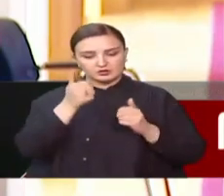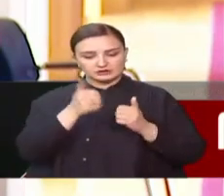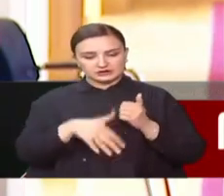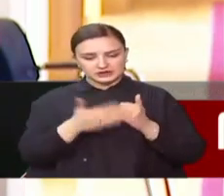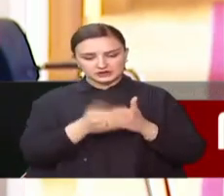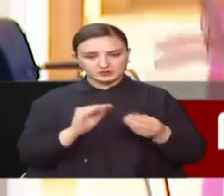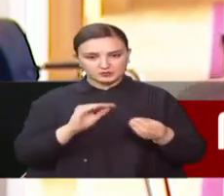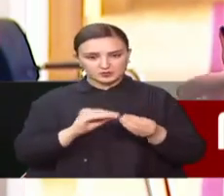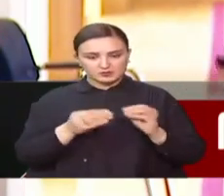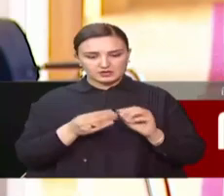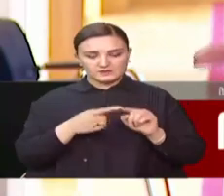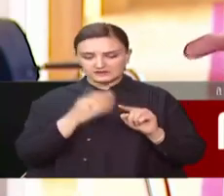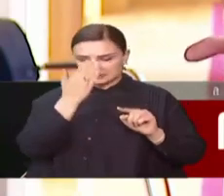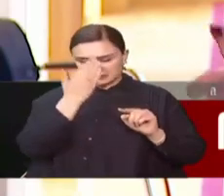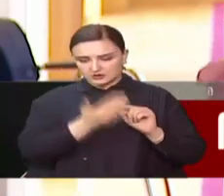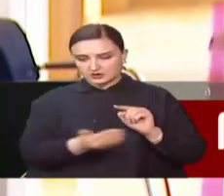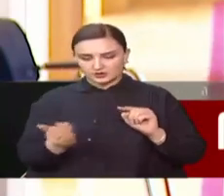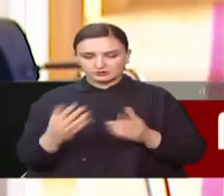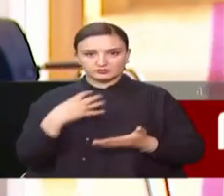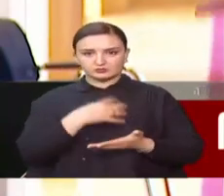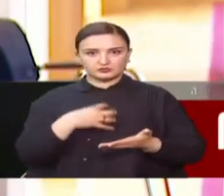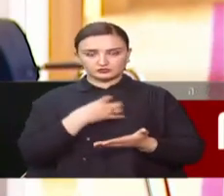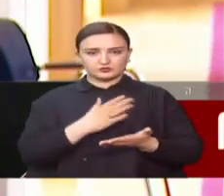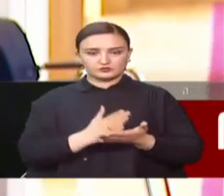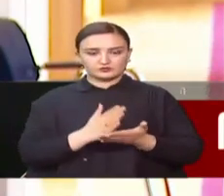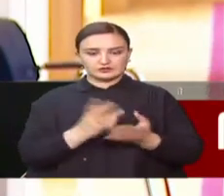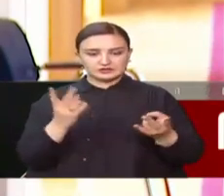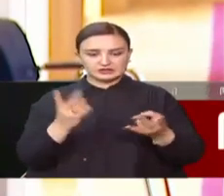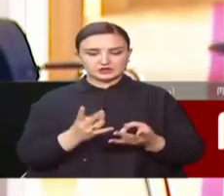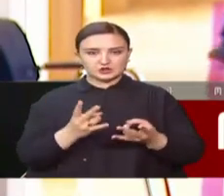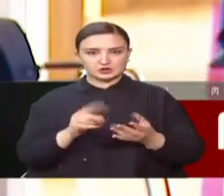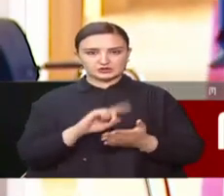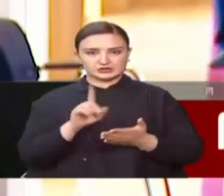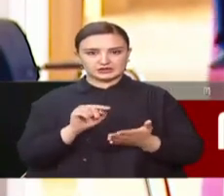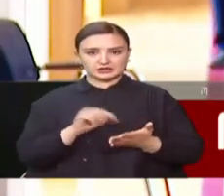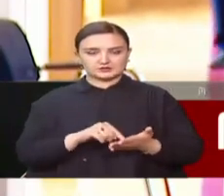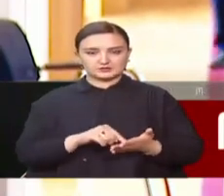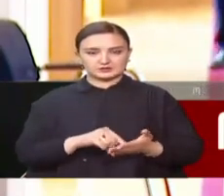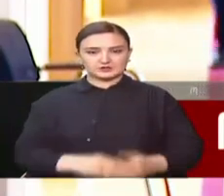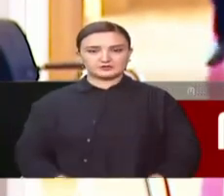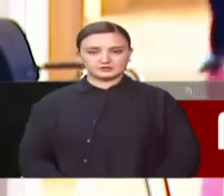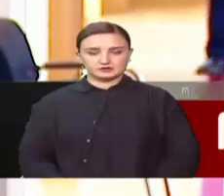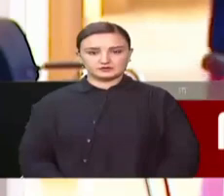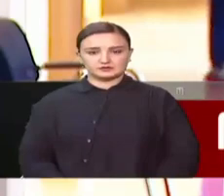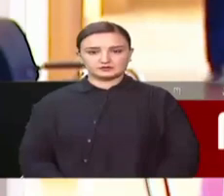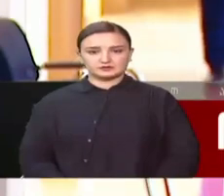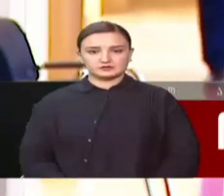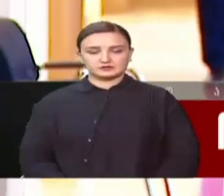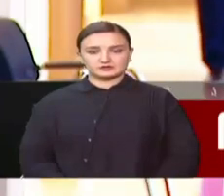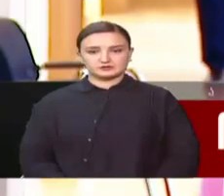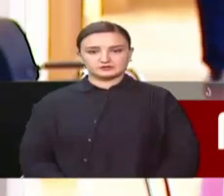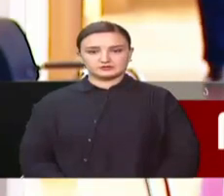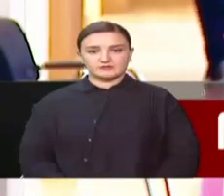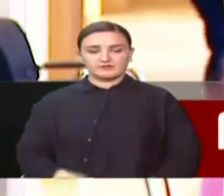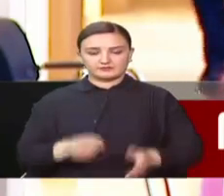და ეს საზოგადოებისთვის არის ძალიან მნიშვნელოვანი, ასე ვთქვათ, საჭირო როტო საკითხი, ჩვენ სრულად გვავალდებულებს კონსტიტუცია ამას, რომ